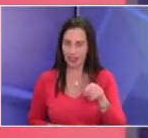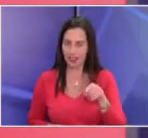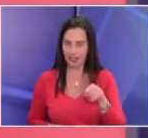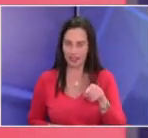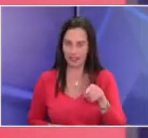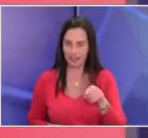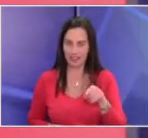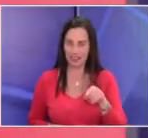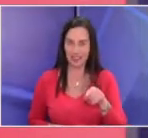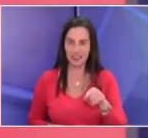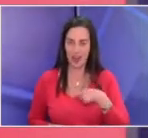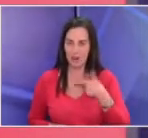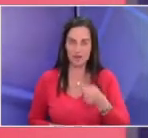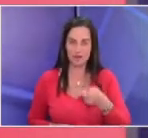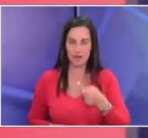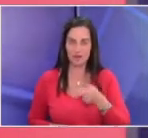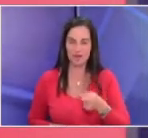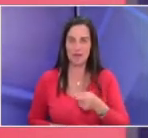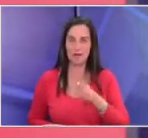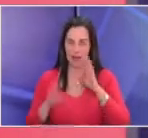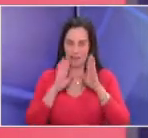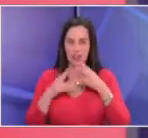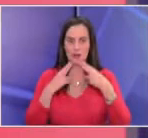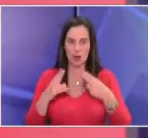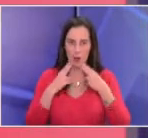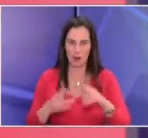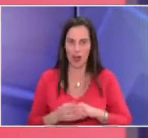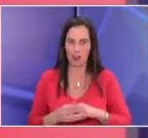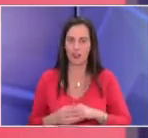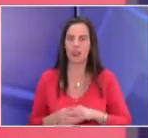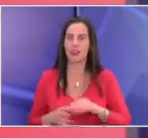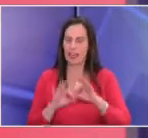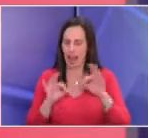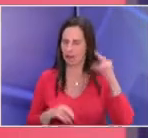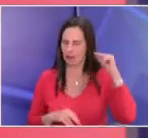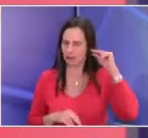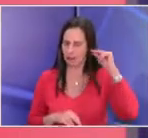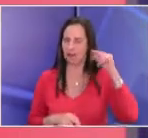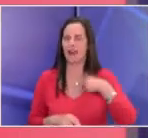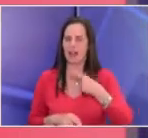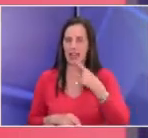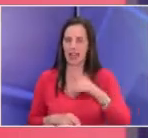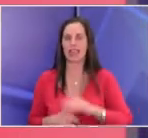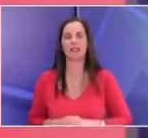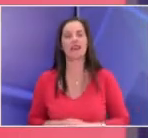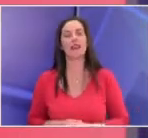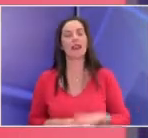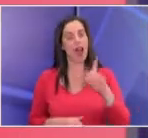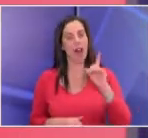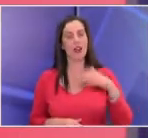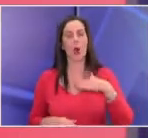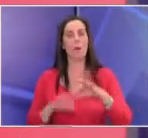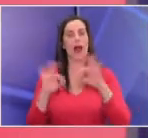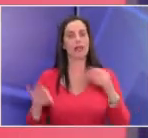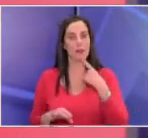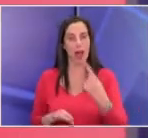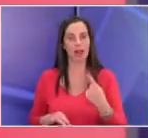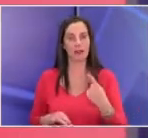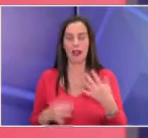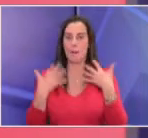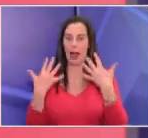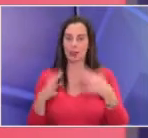אתם תוכלו לראות את החולצה, ואז פה אתם תקבלו ככה איזה מבט, איך אפשר להיראות עוד יותר יפי ממה שאתה נראה בדרך כלל,